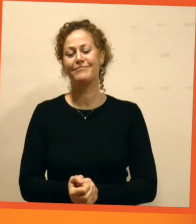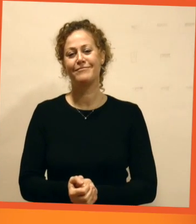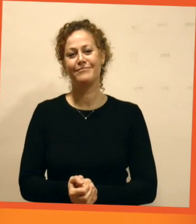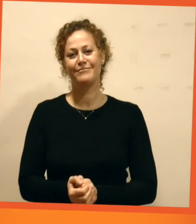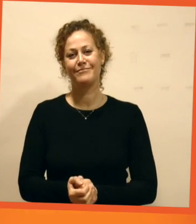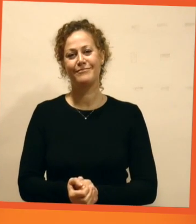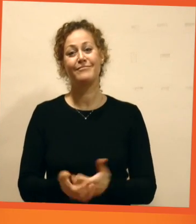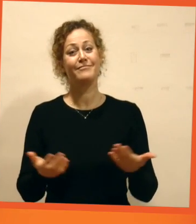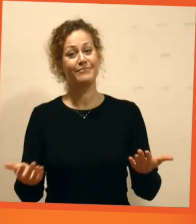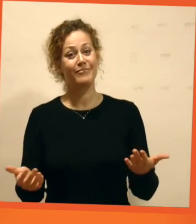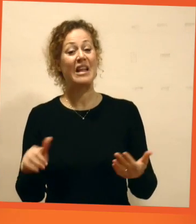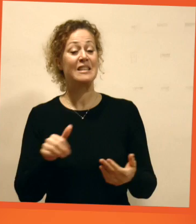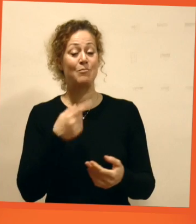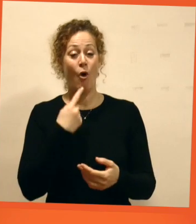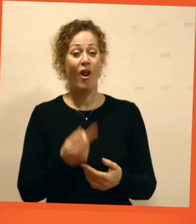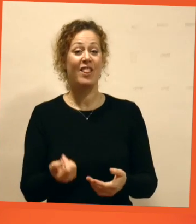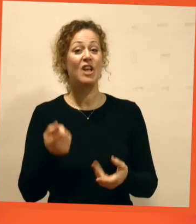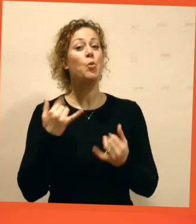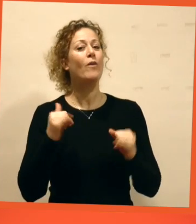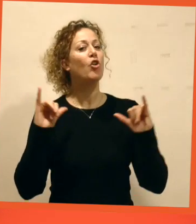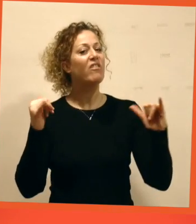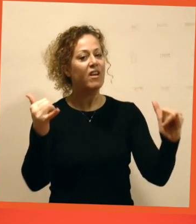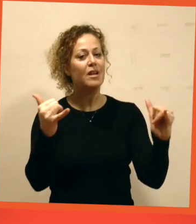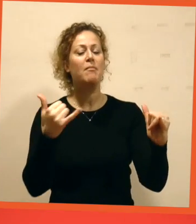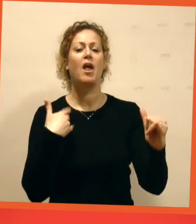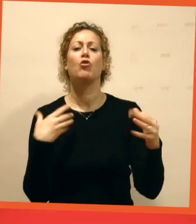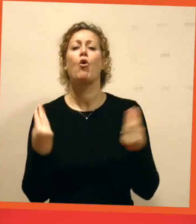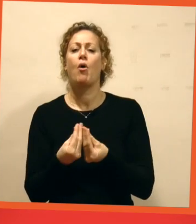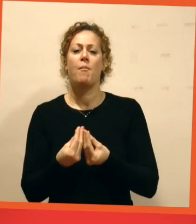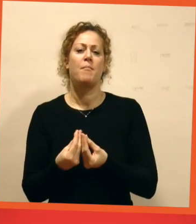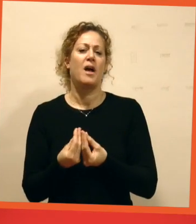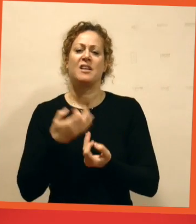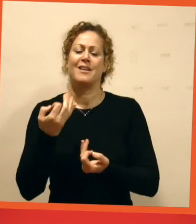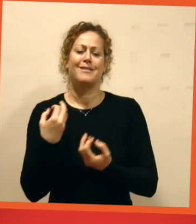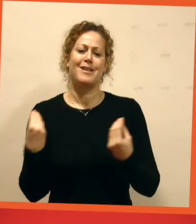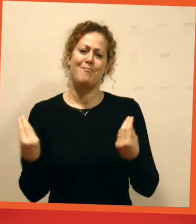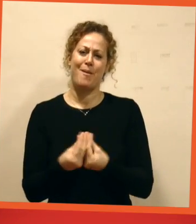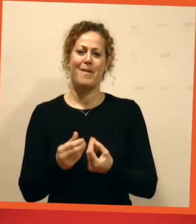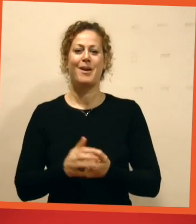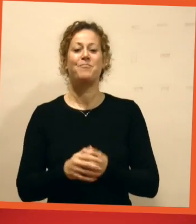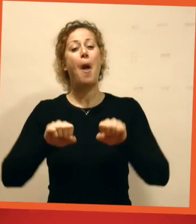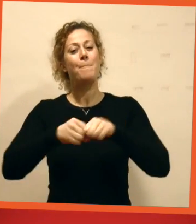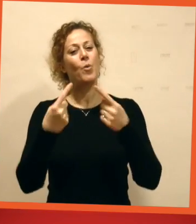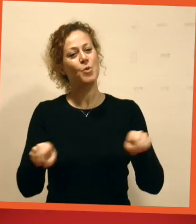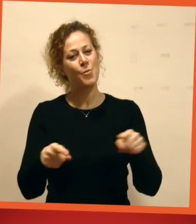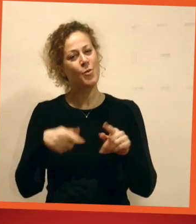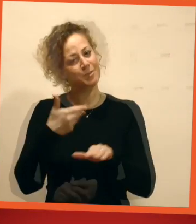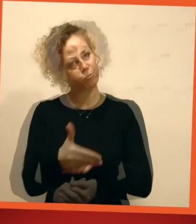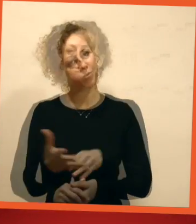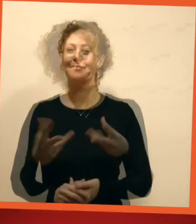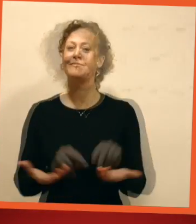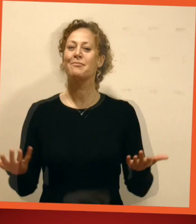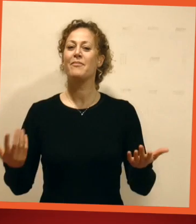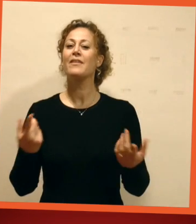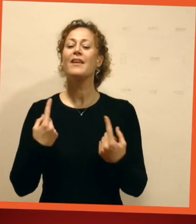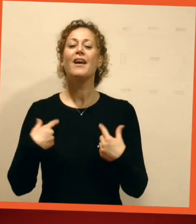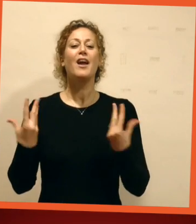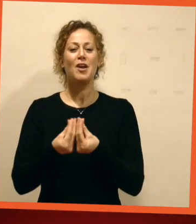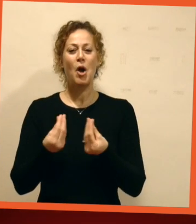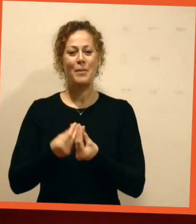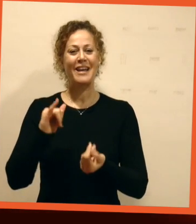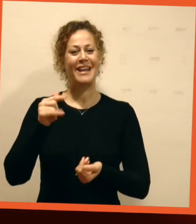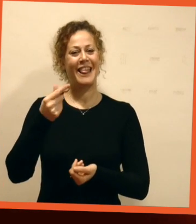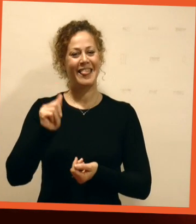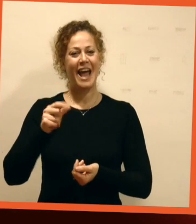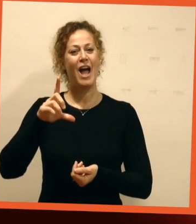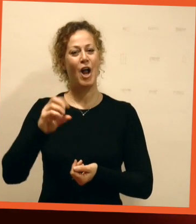Questo. Quando ci si diverte si sta tutti bene in compagnia. Certo. Pausa musicale, ci sentiamo dopo. Siamo sempre in compagnia di